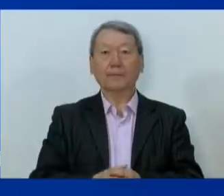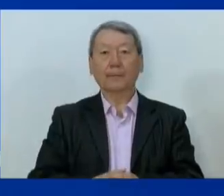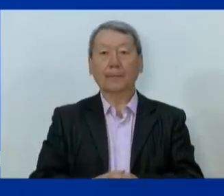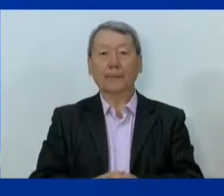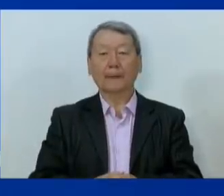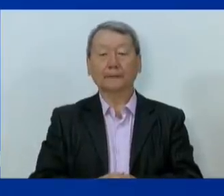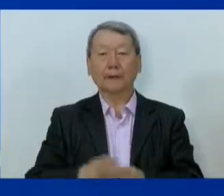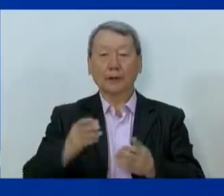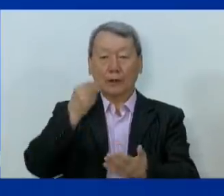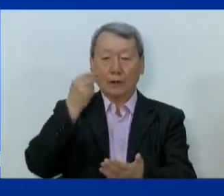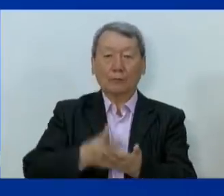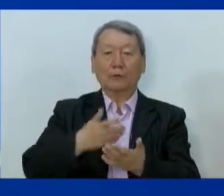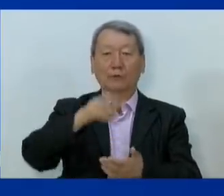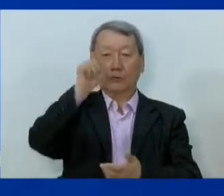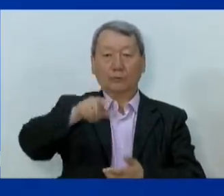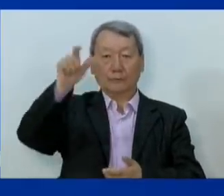Құрматты мәкіндістер!